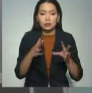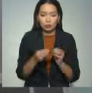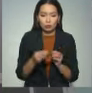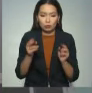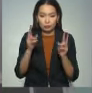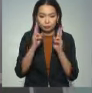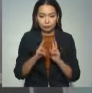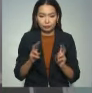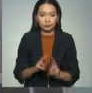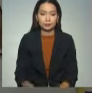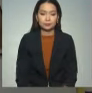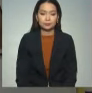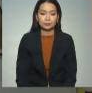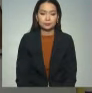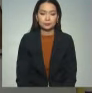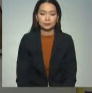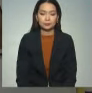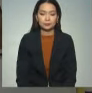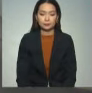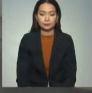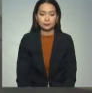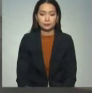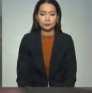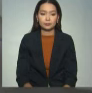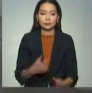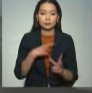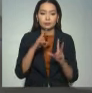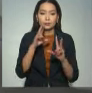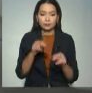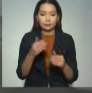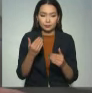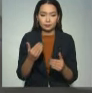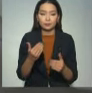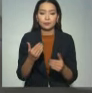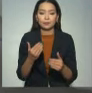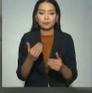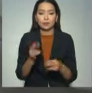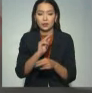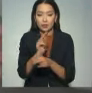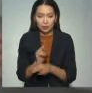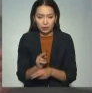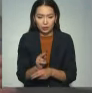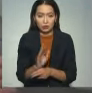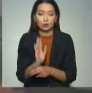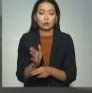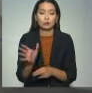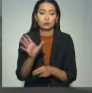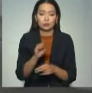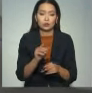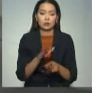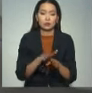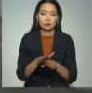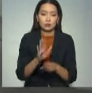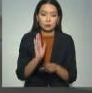экспертизы. Я сейчас пообещал отправить людей, ремонтников, подтянуть окна.